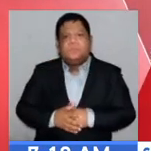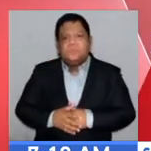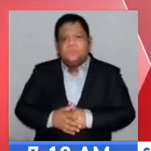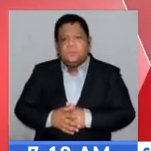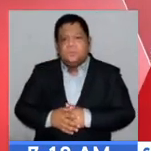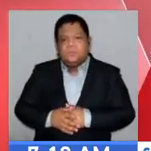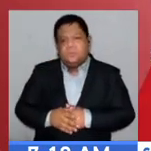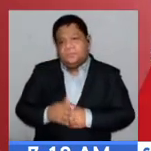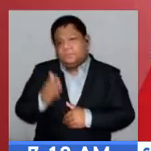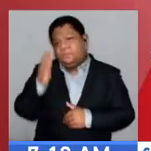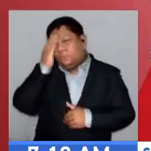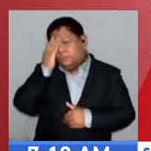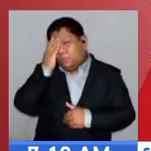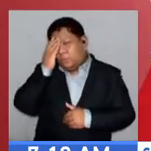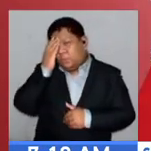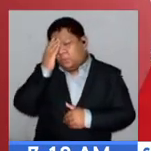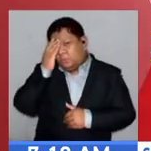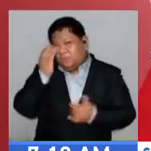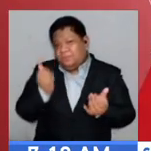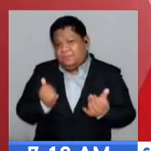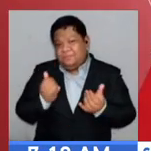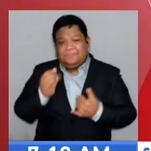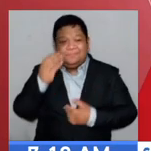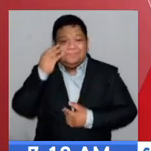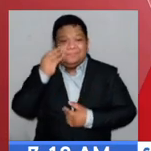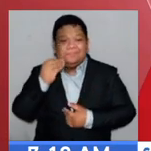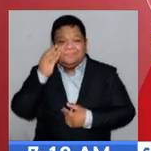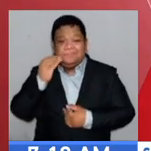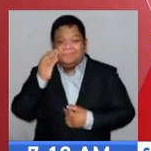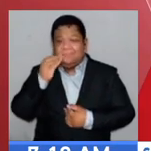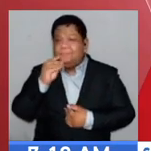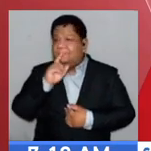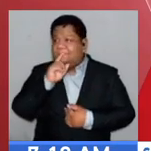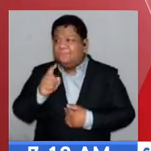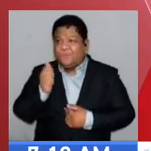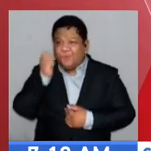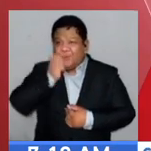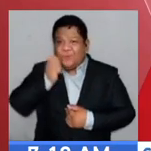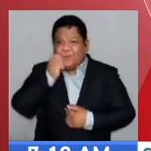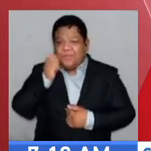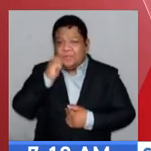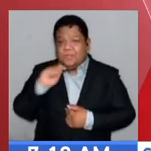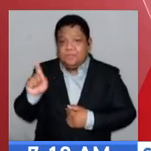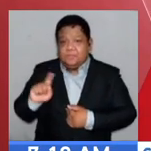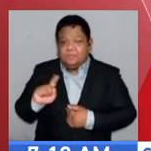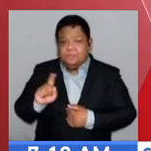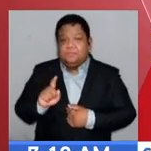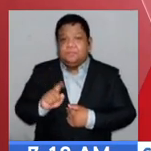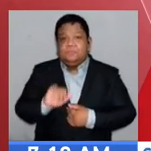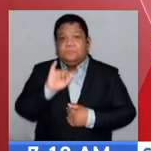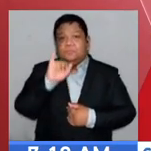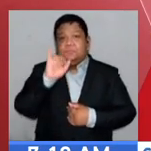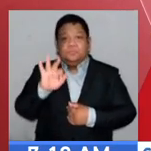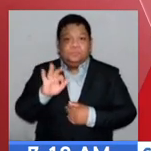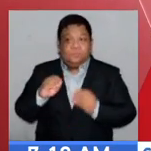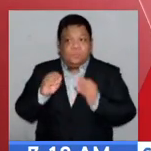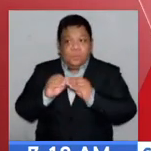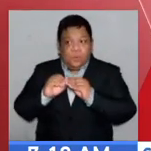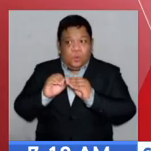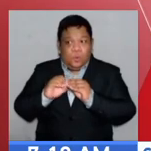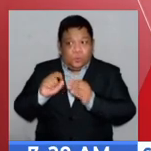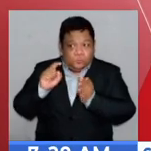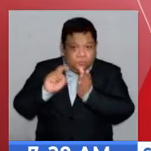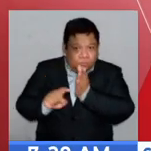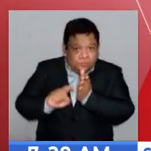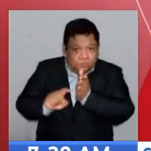ano, yung mga karanasan natin dyan, almost always, pagka pinalalim ang investigasyon, may sisingaw talaga eh. Mm-mm.